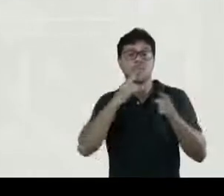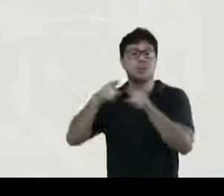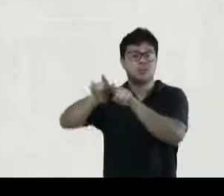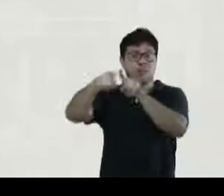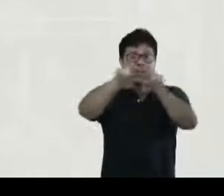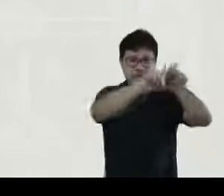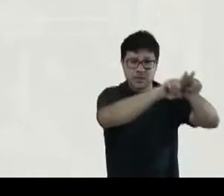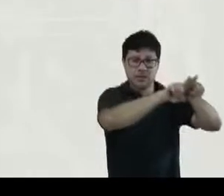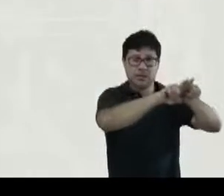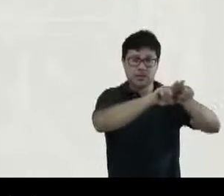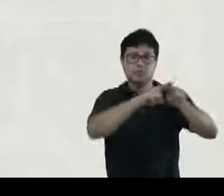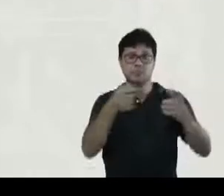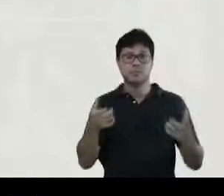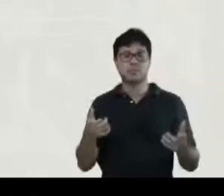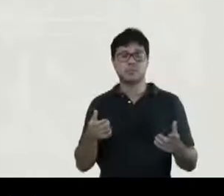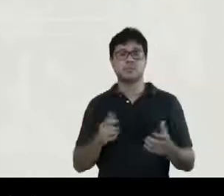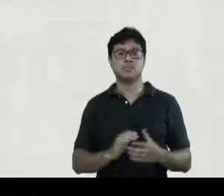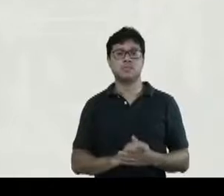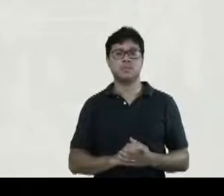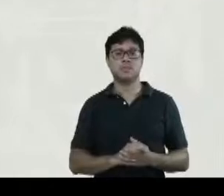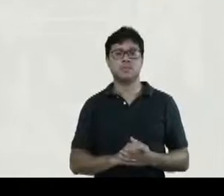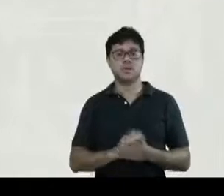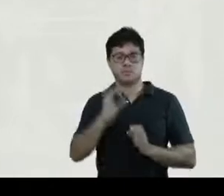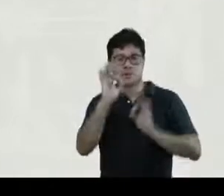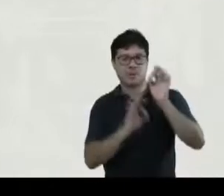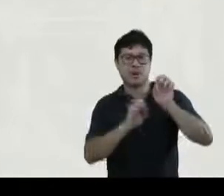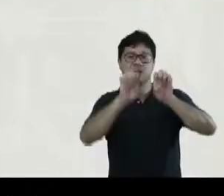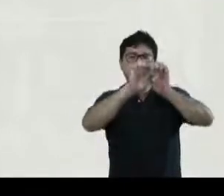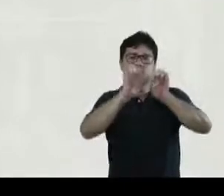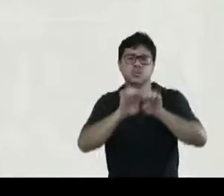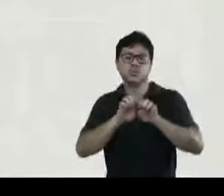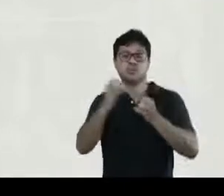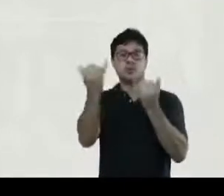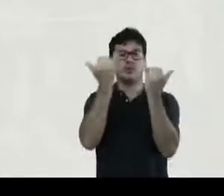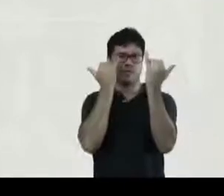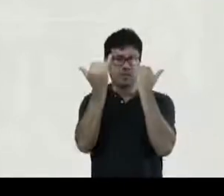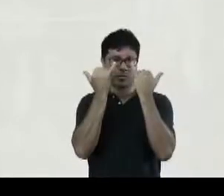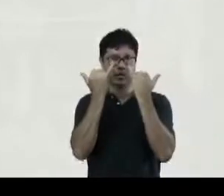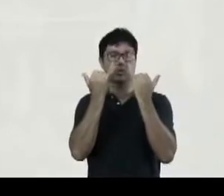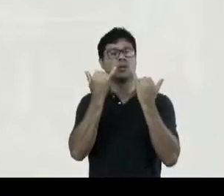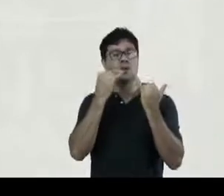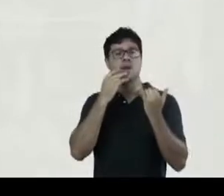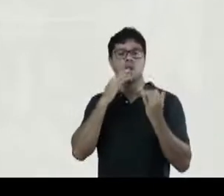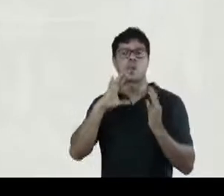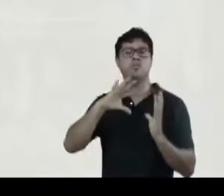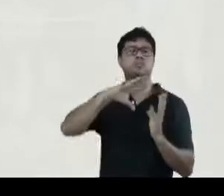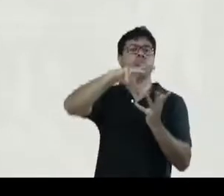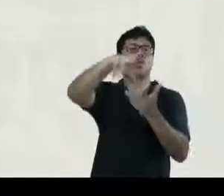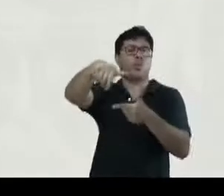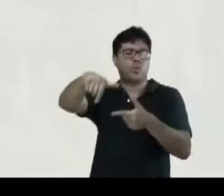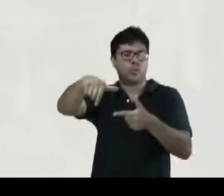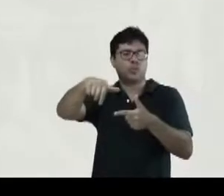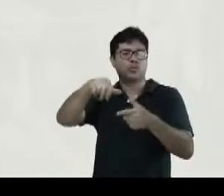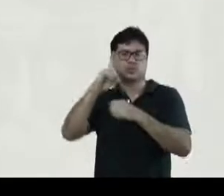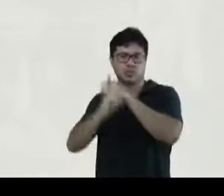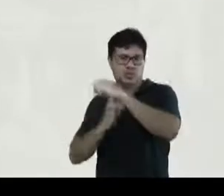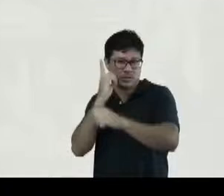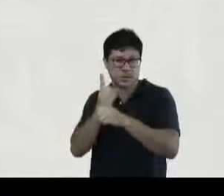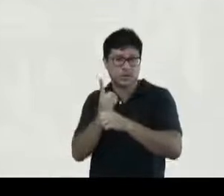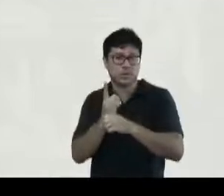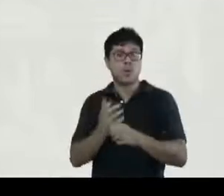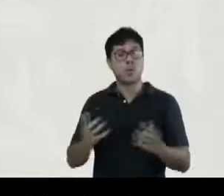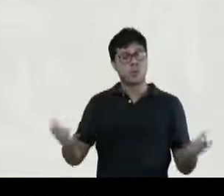Informationsinfrastruktur. Die Digital Humanities können schon heute die Daten von maschinenlesbaren Katalogen und